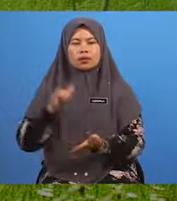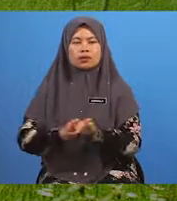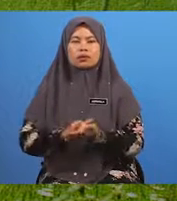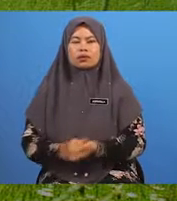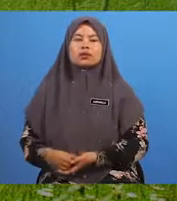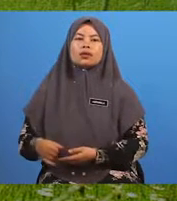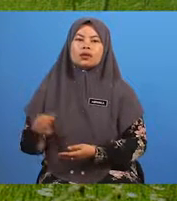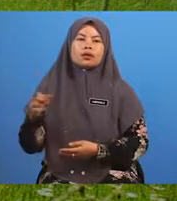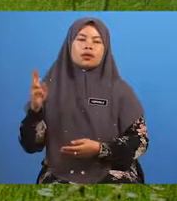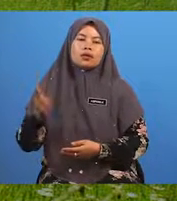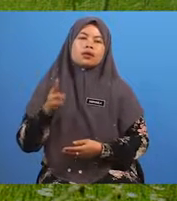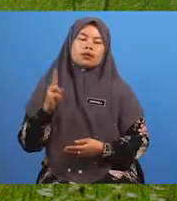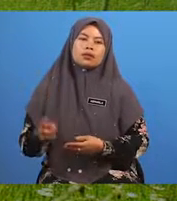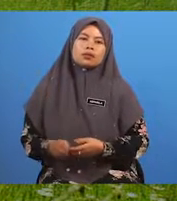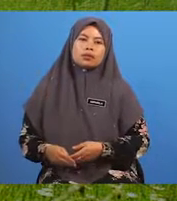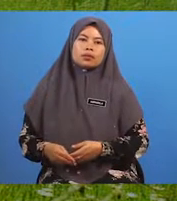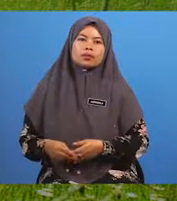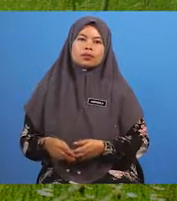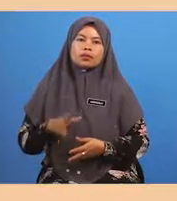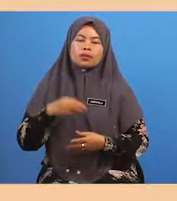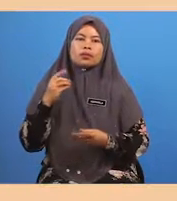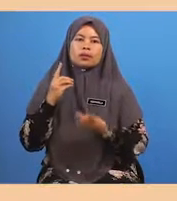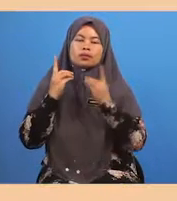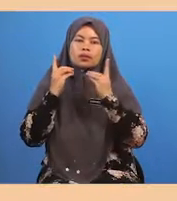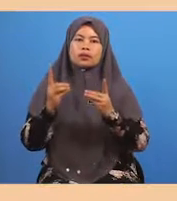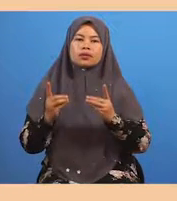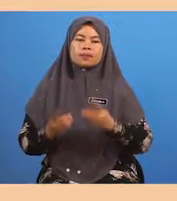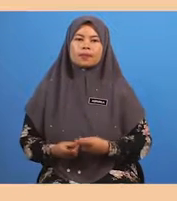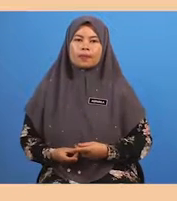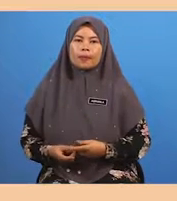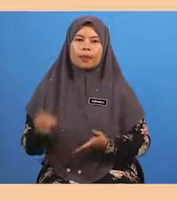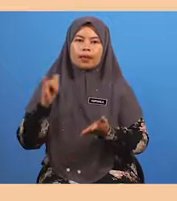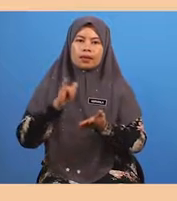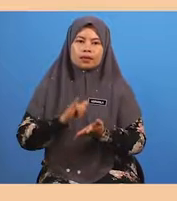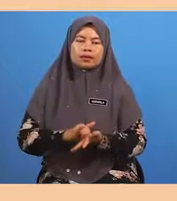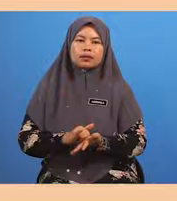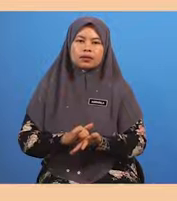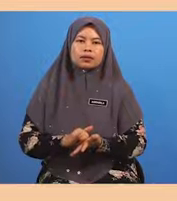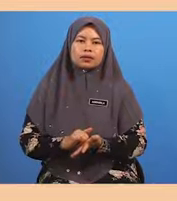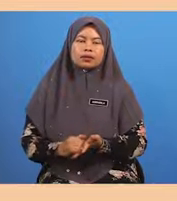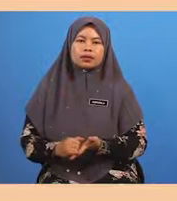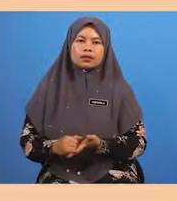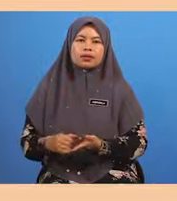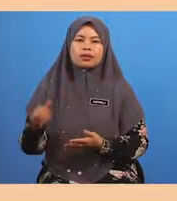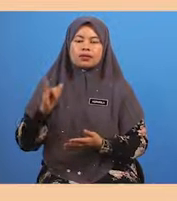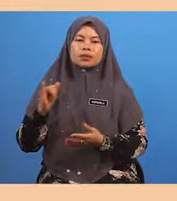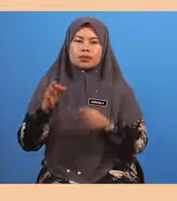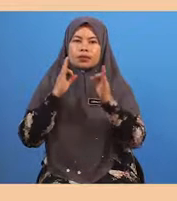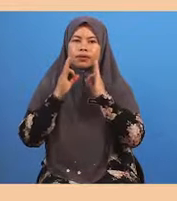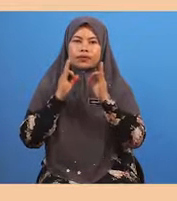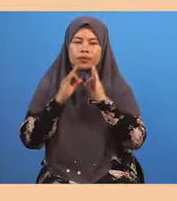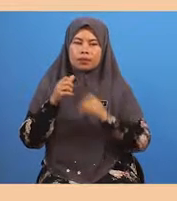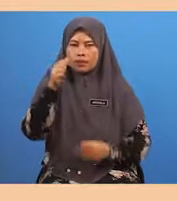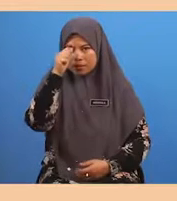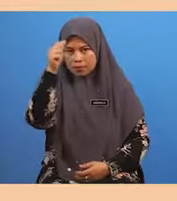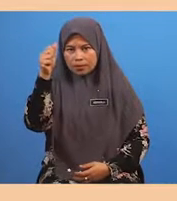besar serta dilaknat oleh Allah SWT. Ini adalah selaras dengan firman Allah SWT dalam surah